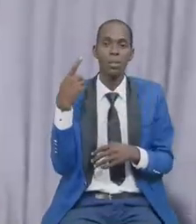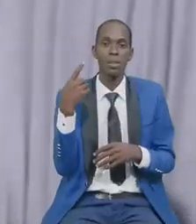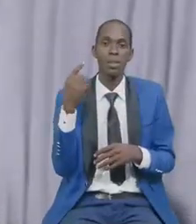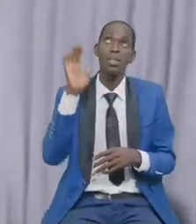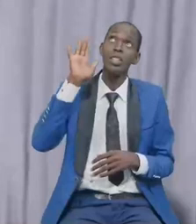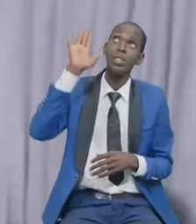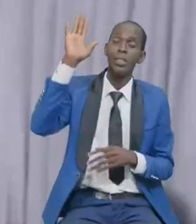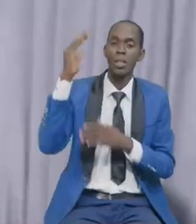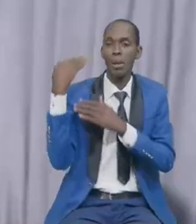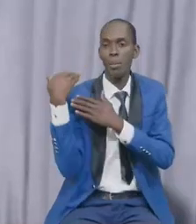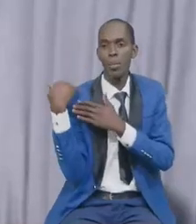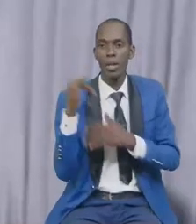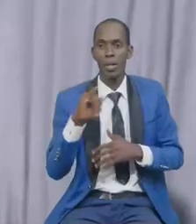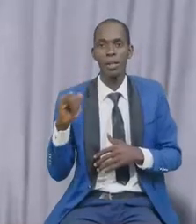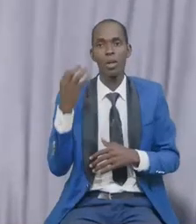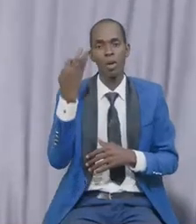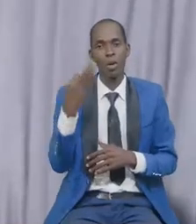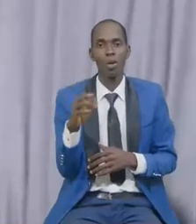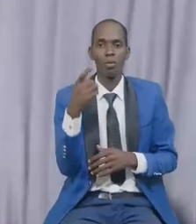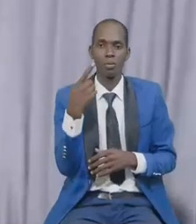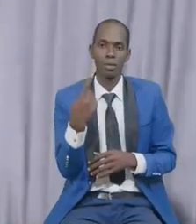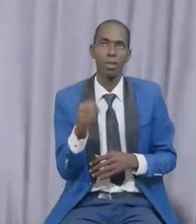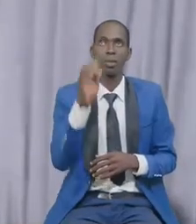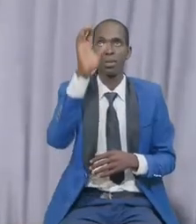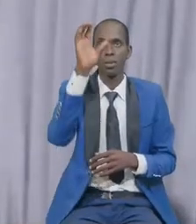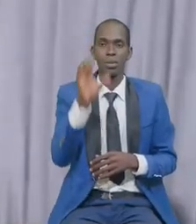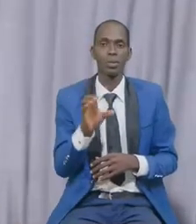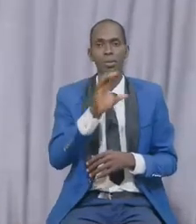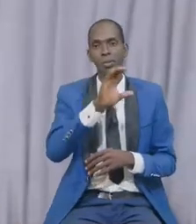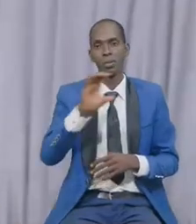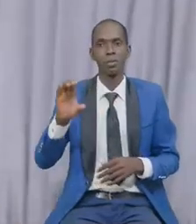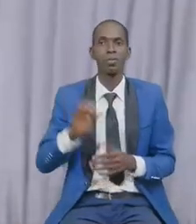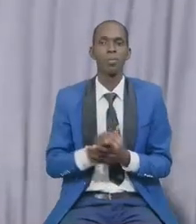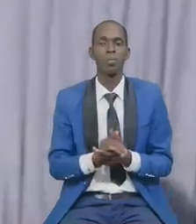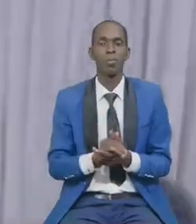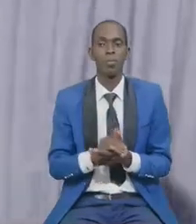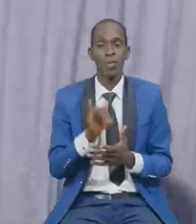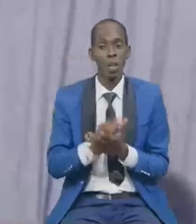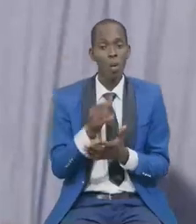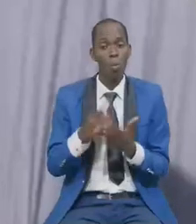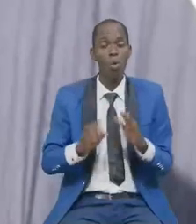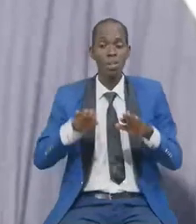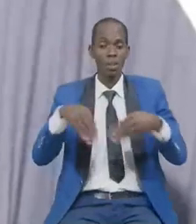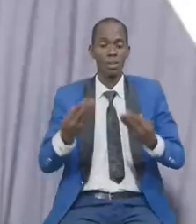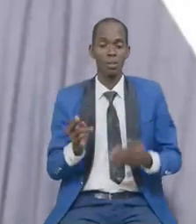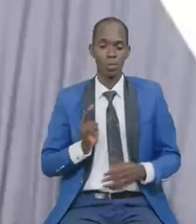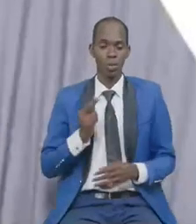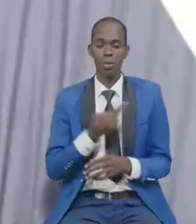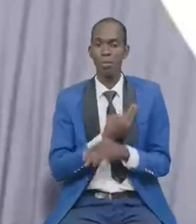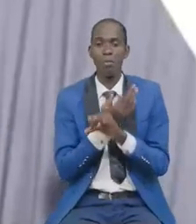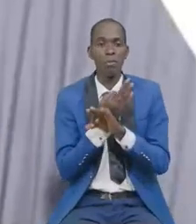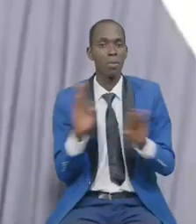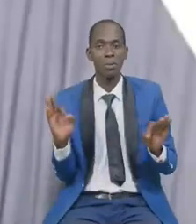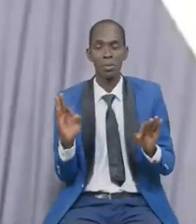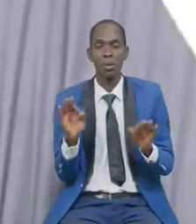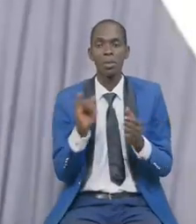Le port de la croix par Christ. C'est ce qui nous donne la liberté. C'est ce